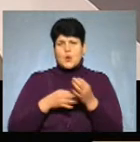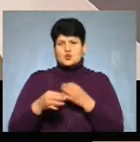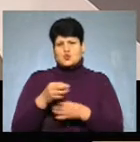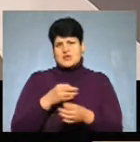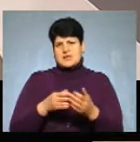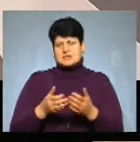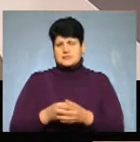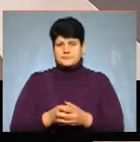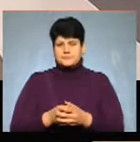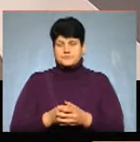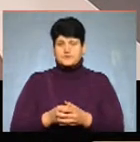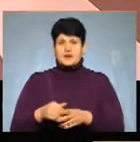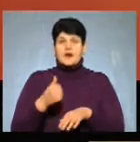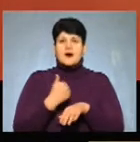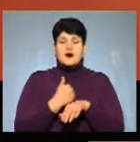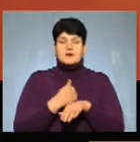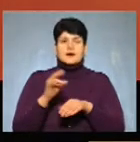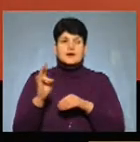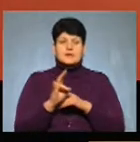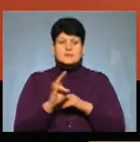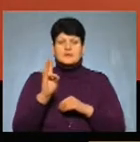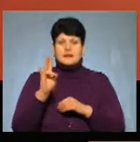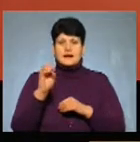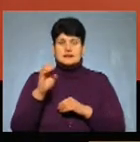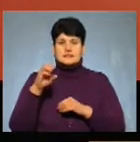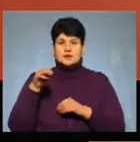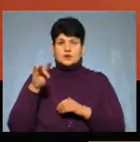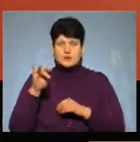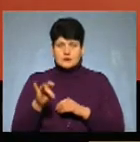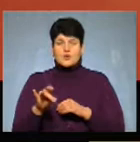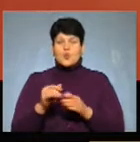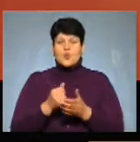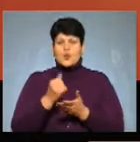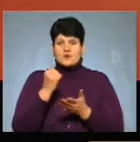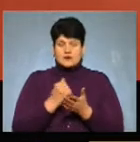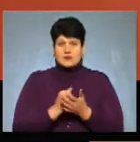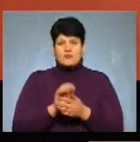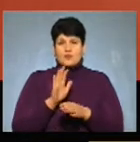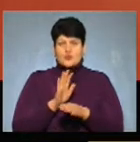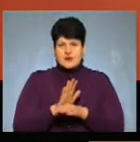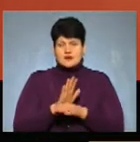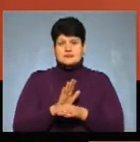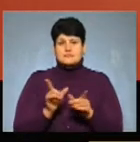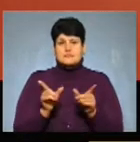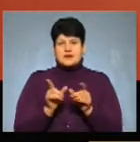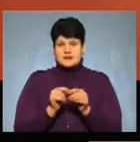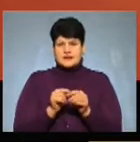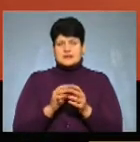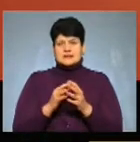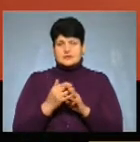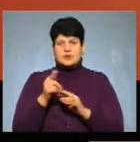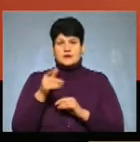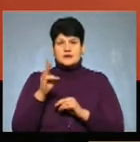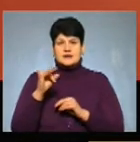консультації. Архієпископ Тернопільський і Кременецький Нестор ухвалив указ про приєднання парафії церкви Преображення Господнього зі